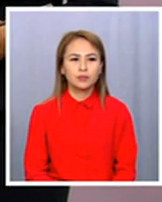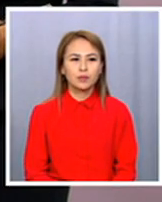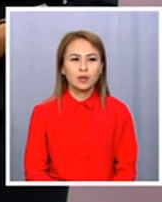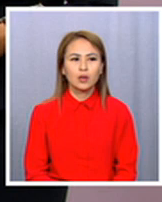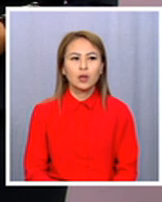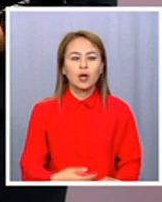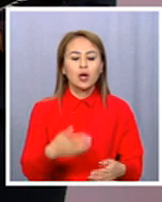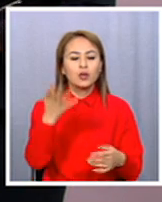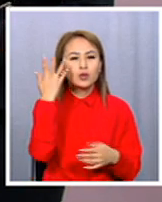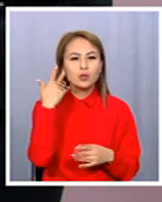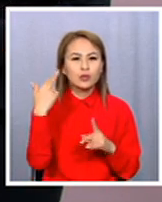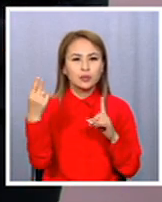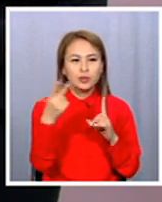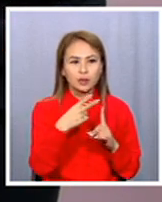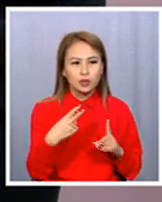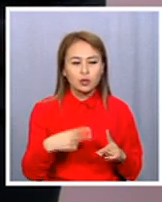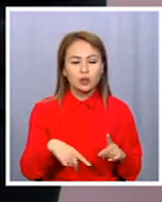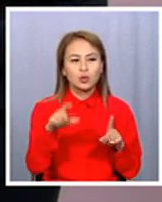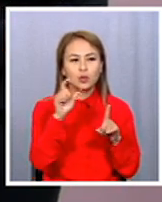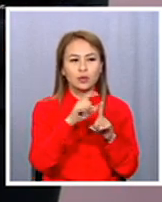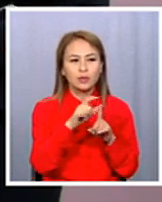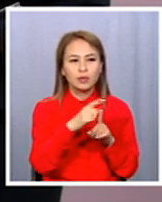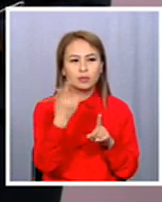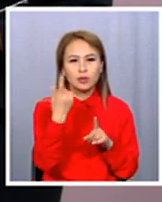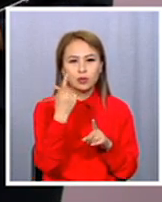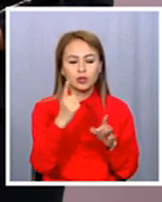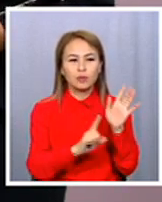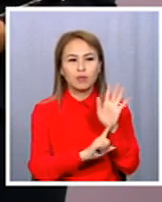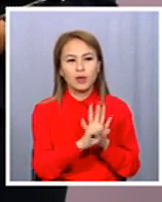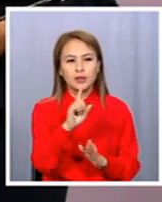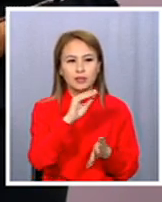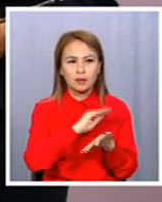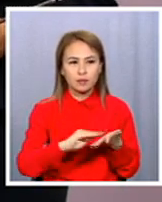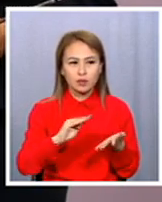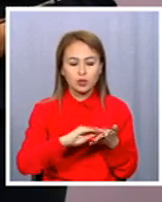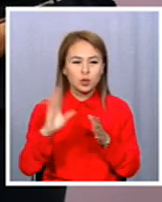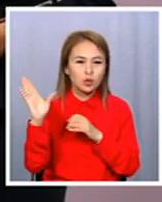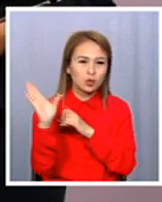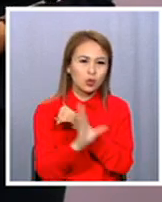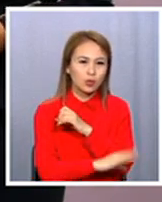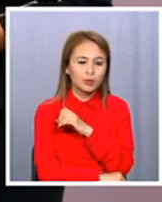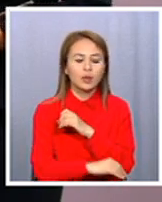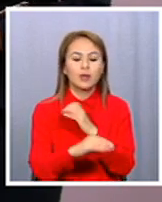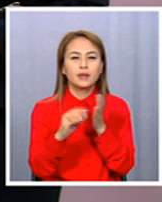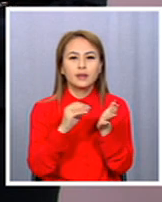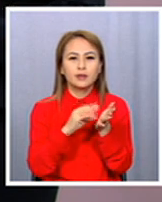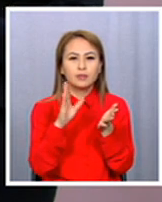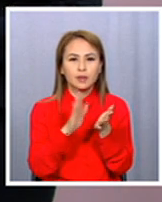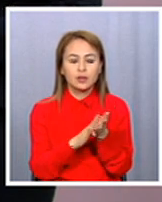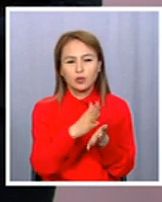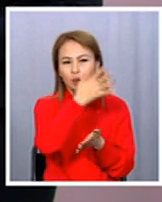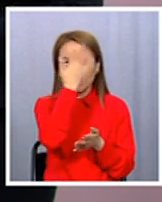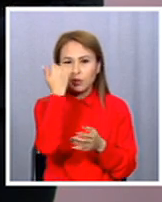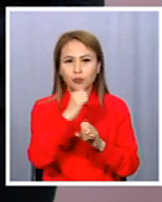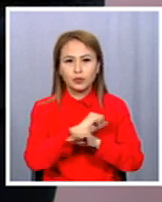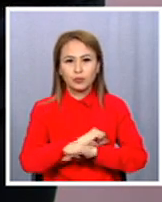жазу барысында сөйлемнің бірінші сөзін бас әріппен жазып, соңына тыныс белгісін қоюды